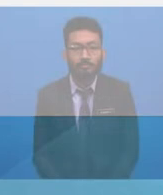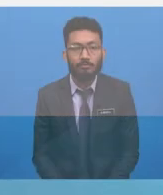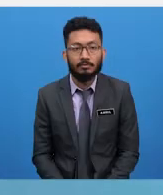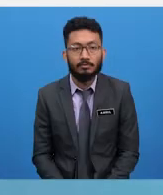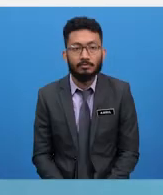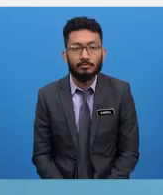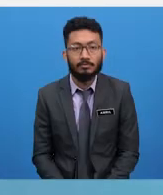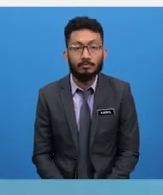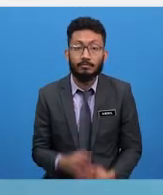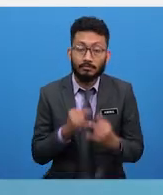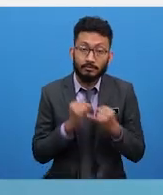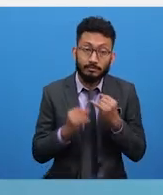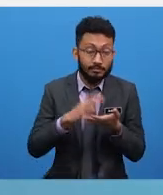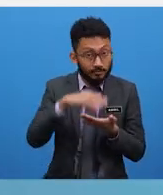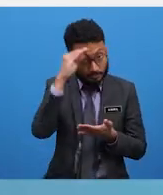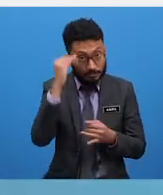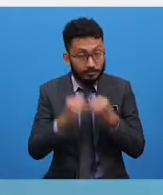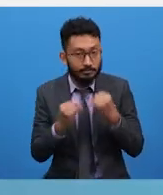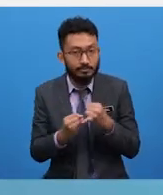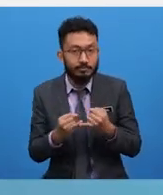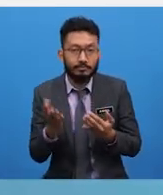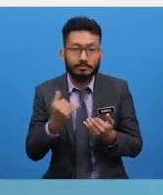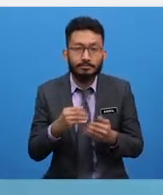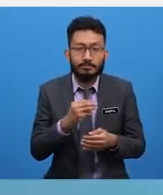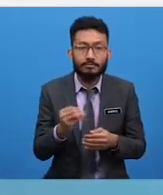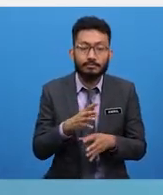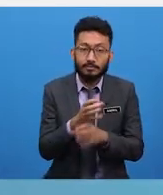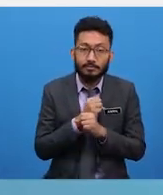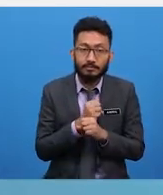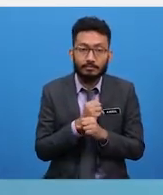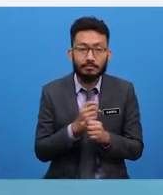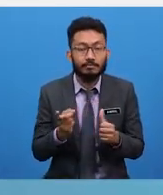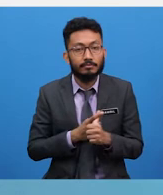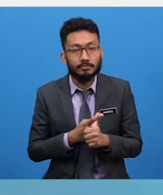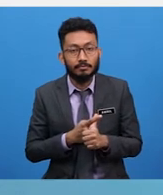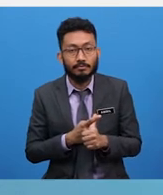Di akhir pembelajaran ini, diharapkan murid-murid dapat yang pertamanya,